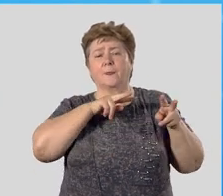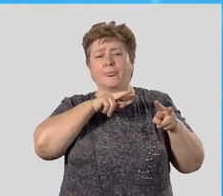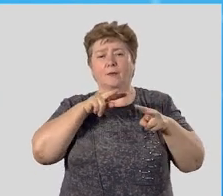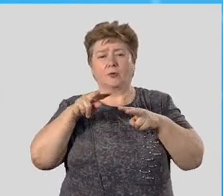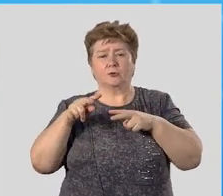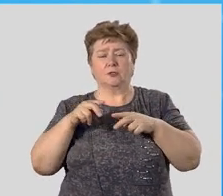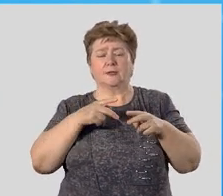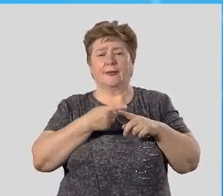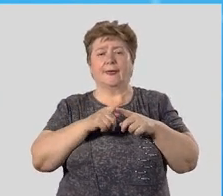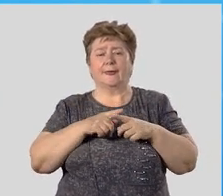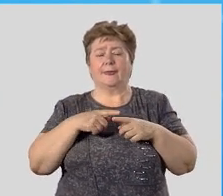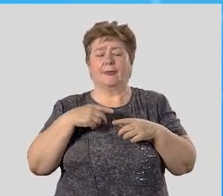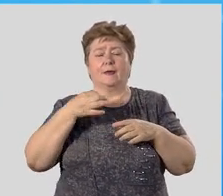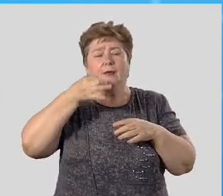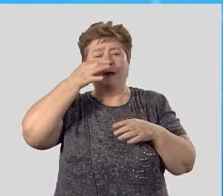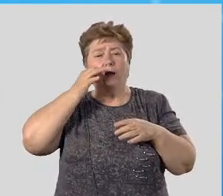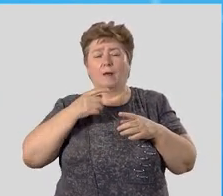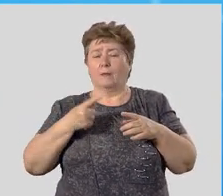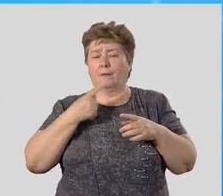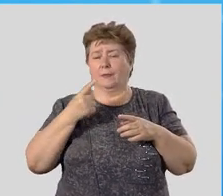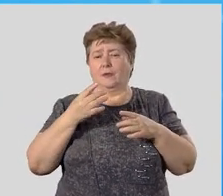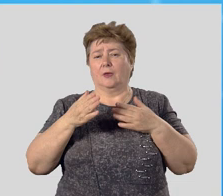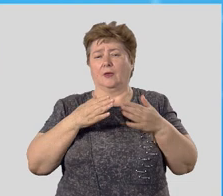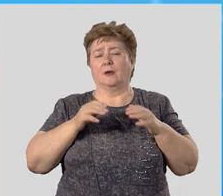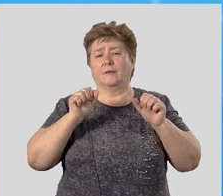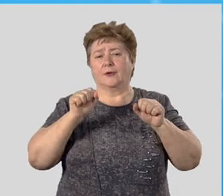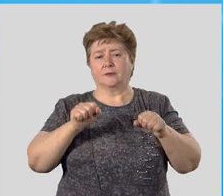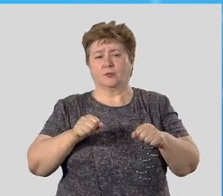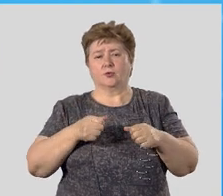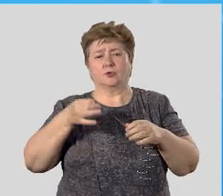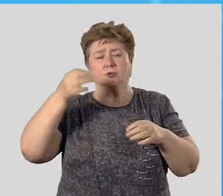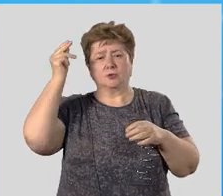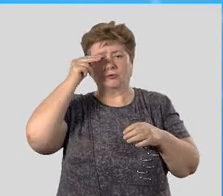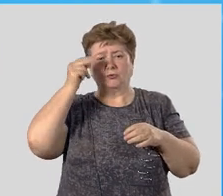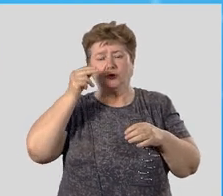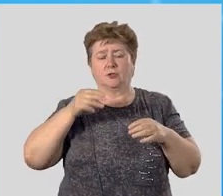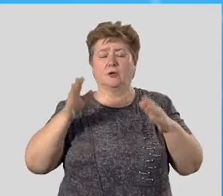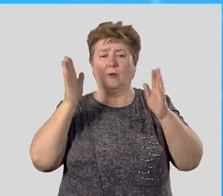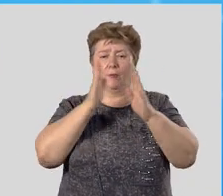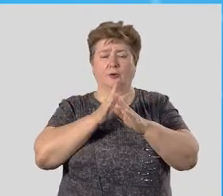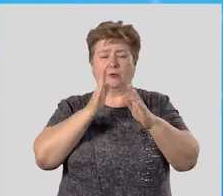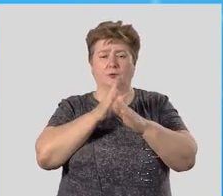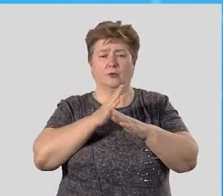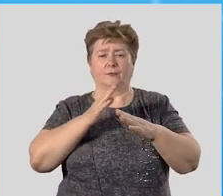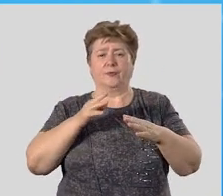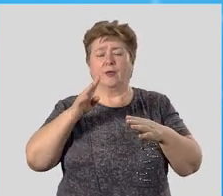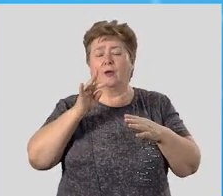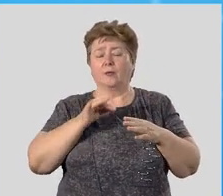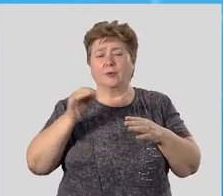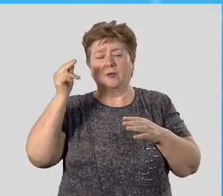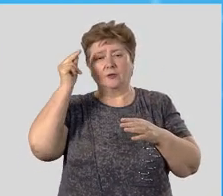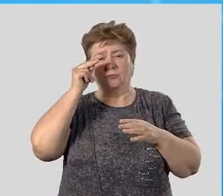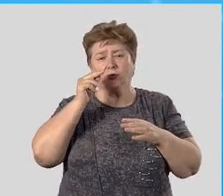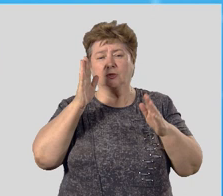Наблюдение – это один из методов или способов изучения природы. При